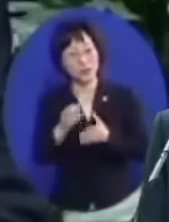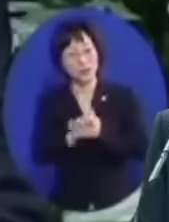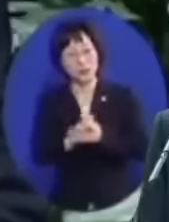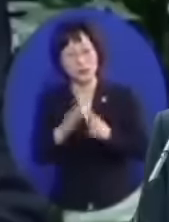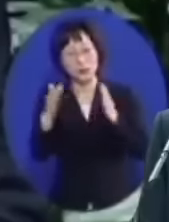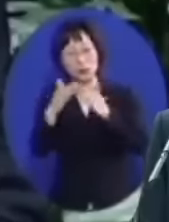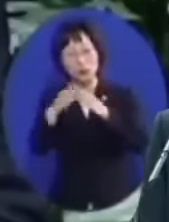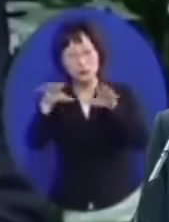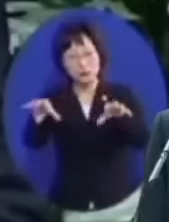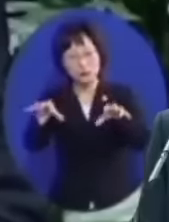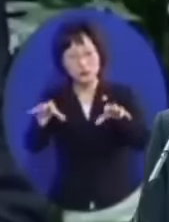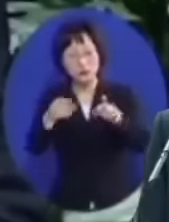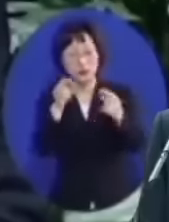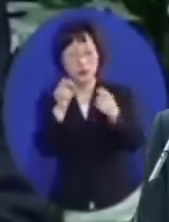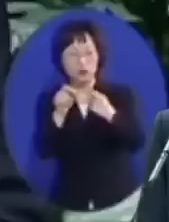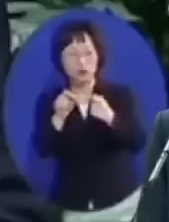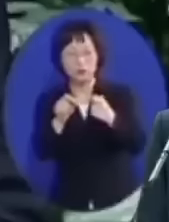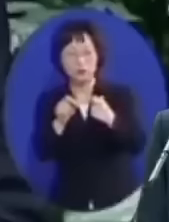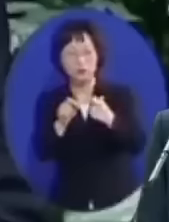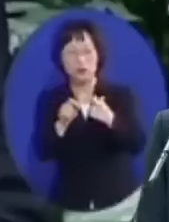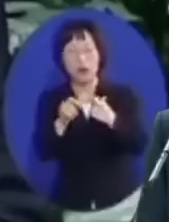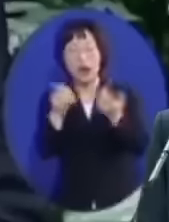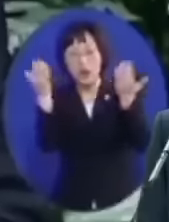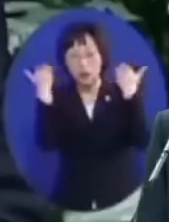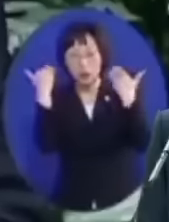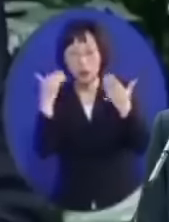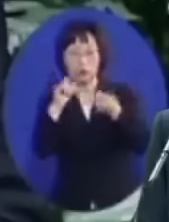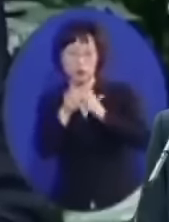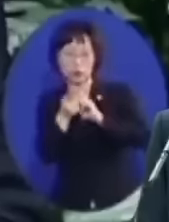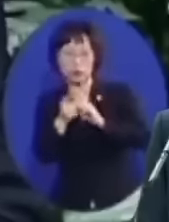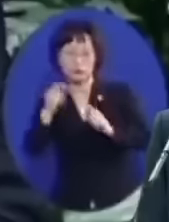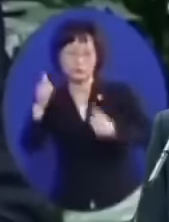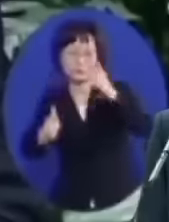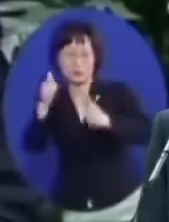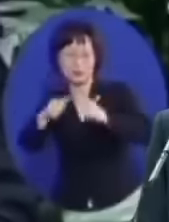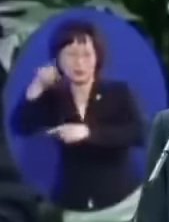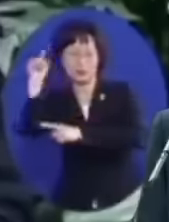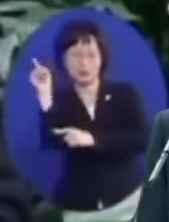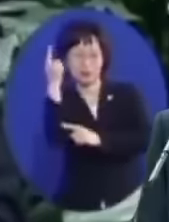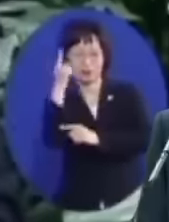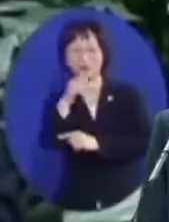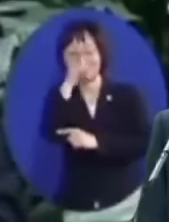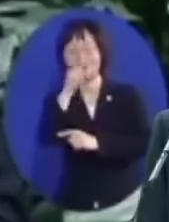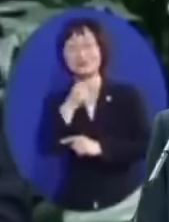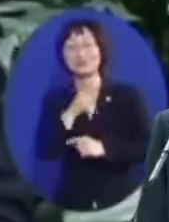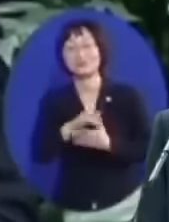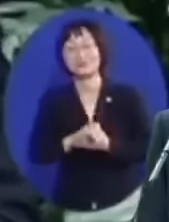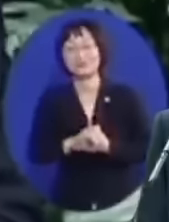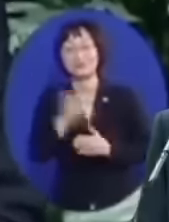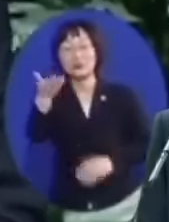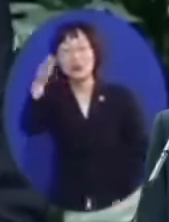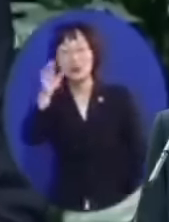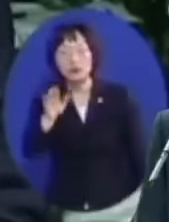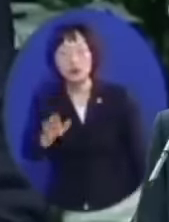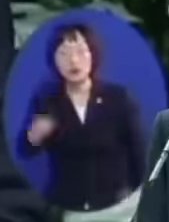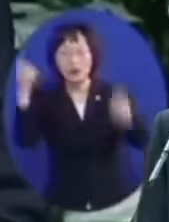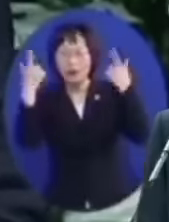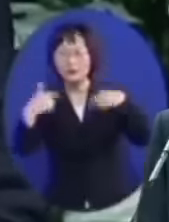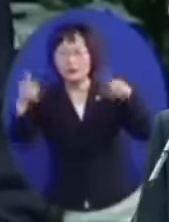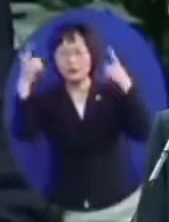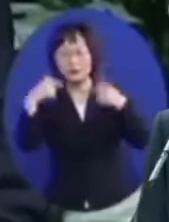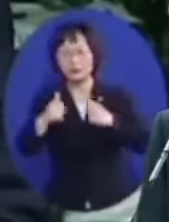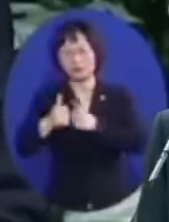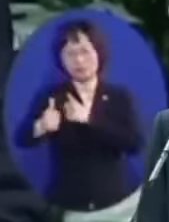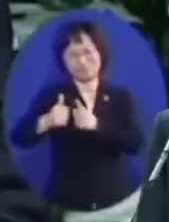상고하고 부산 그라운드에서 야구 시합을 했습니다. 그런데 늘